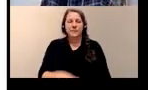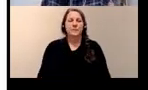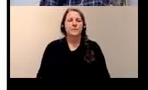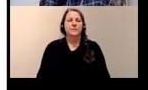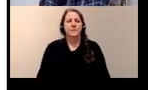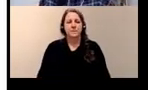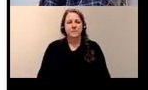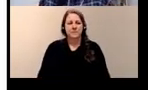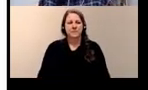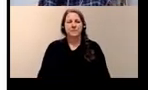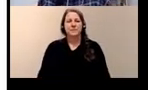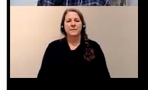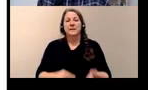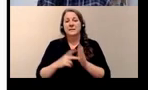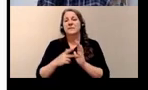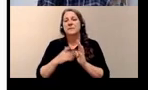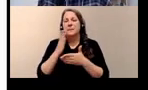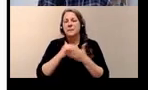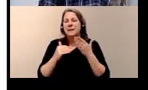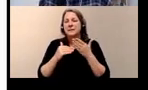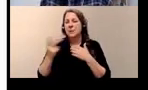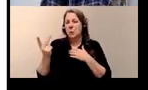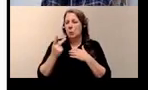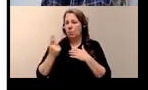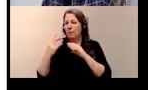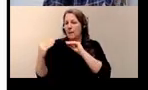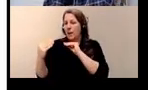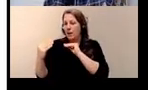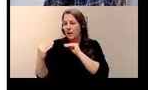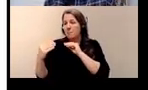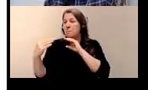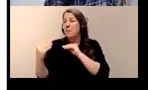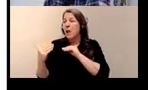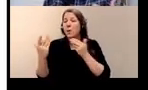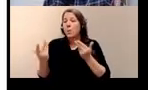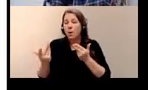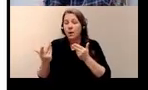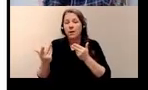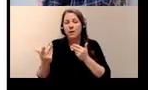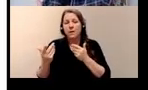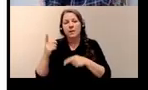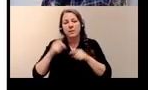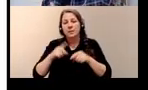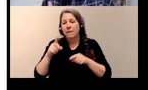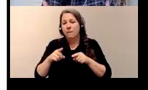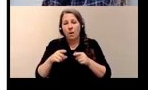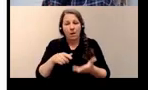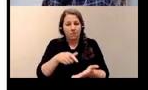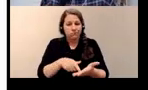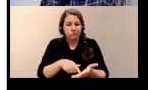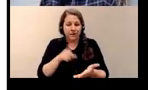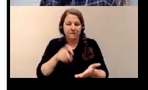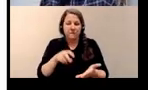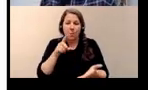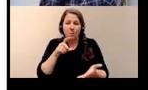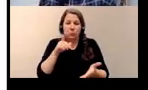d'un fragment d'une conversation entre des techniciens qui parlent du fait que souvent ils doivent casser des objets pour apprendre